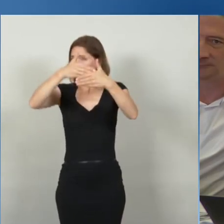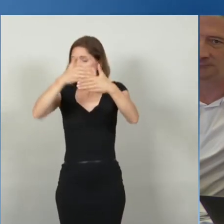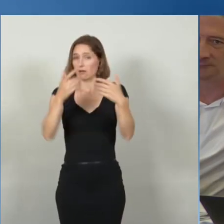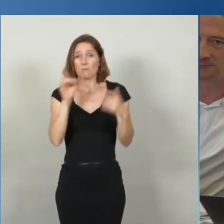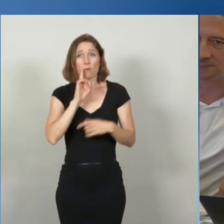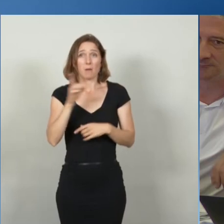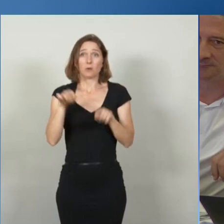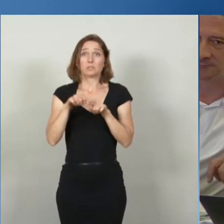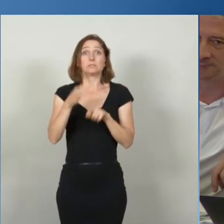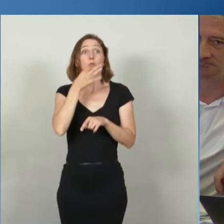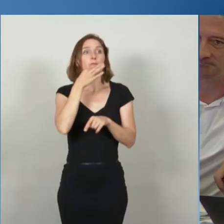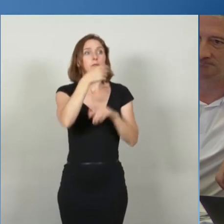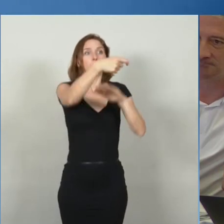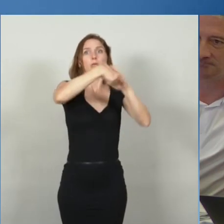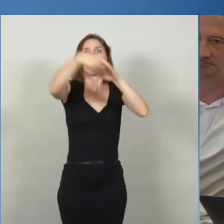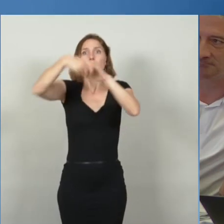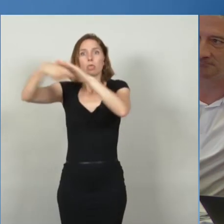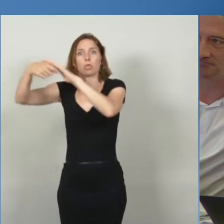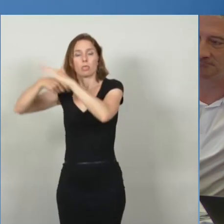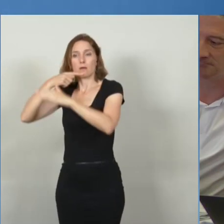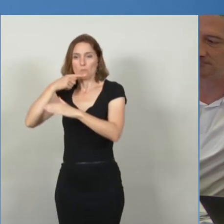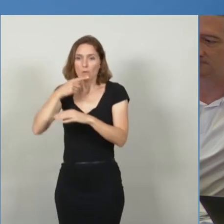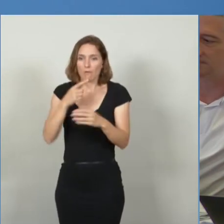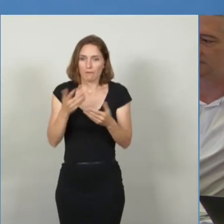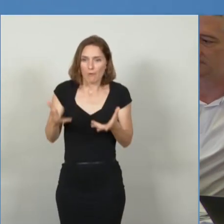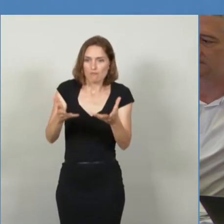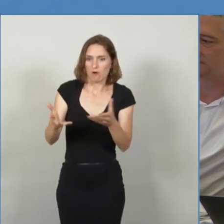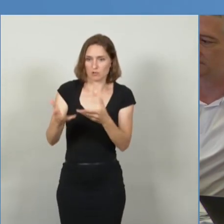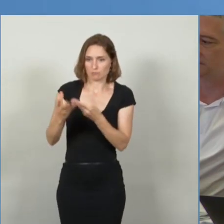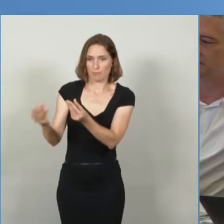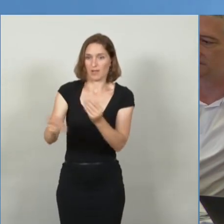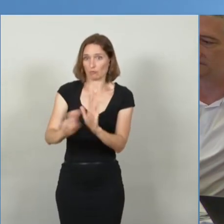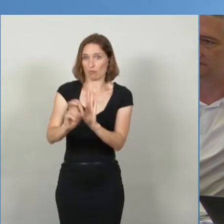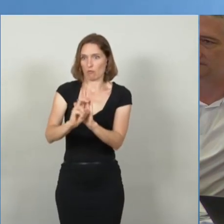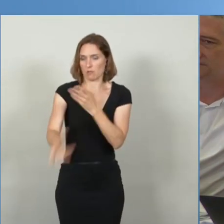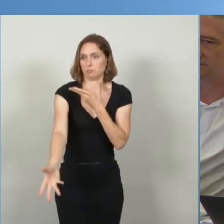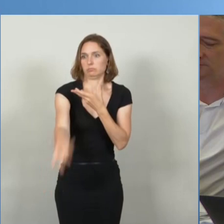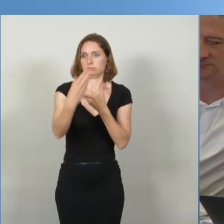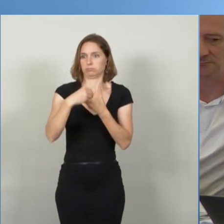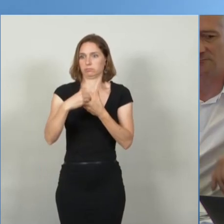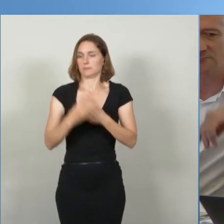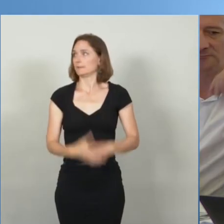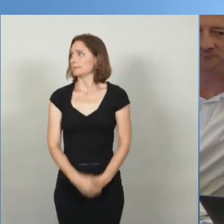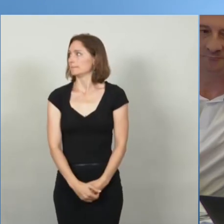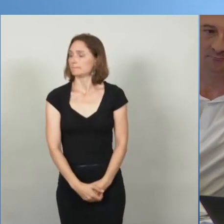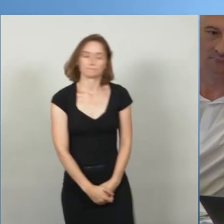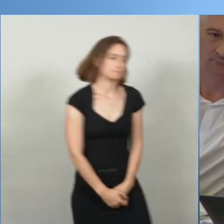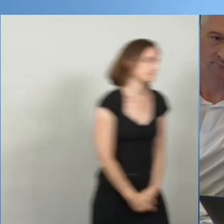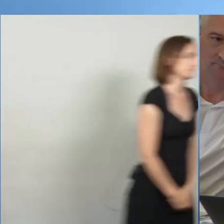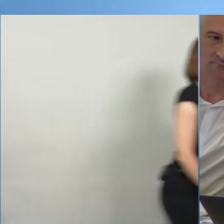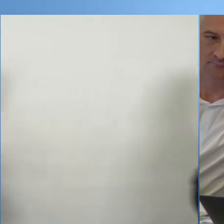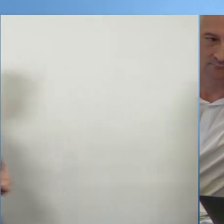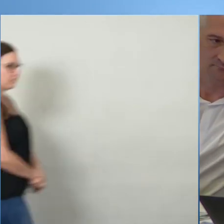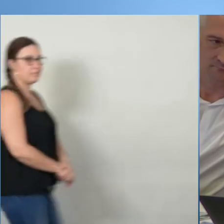qui auraient mobilisé les Grenoblois et comme l'avait demandé Nicolas Pinel dès le départ au nom de notre groupe